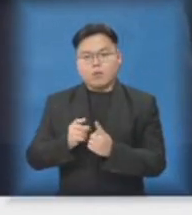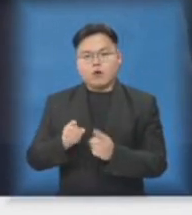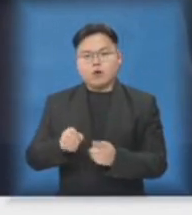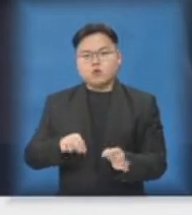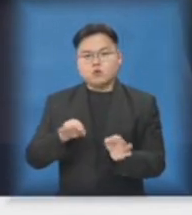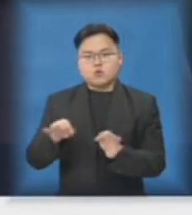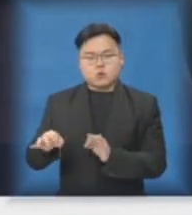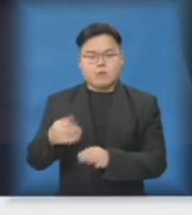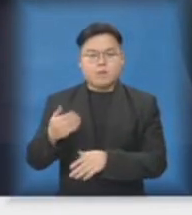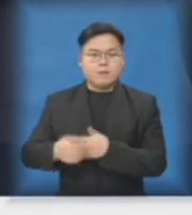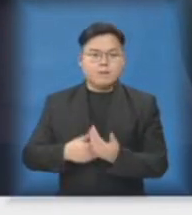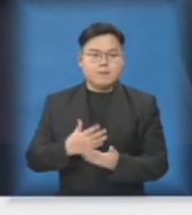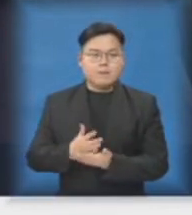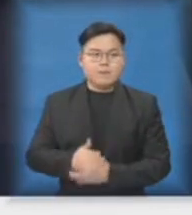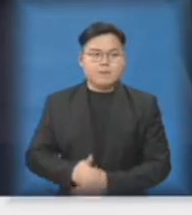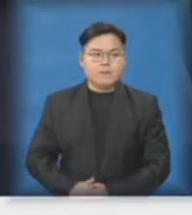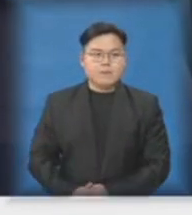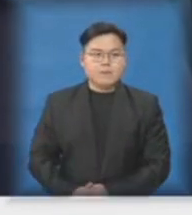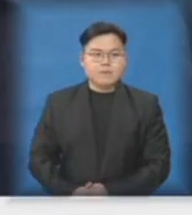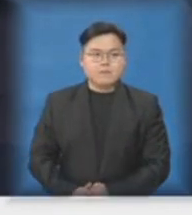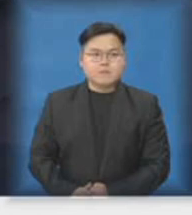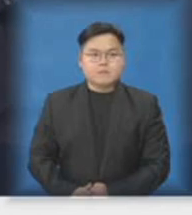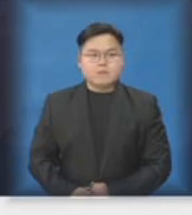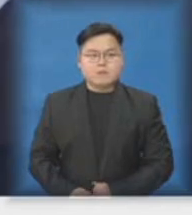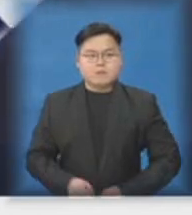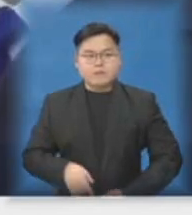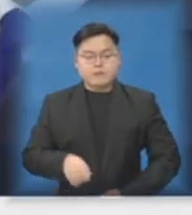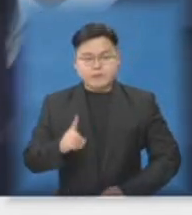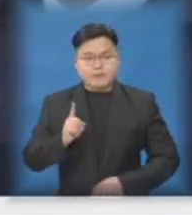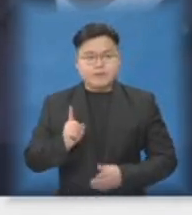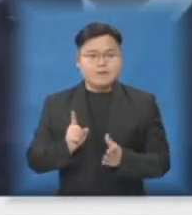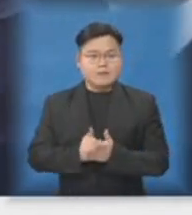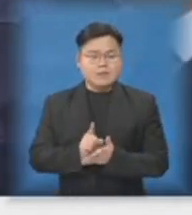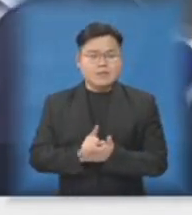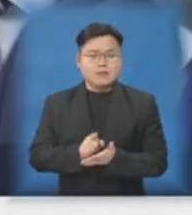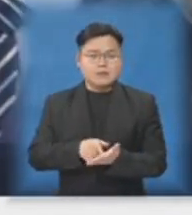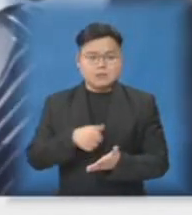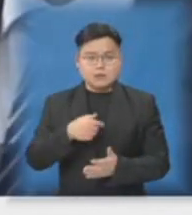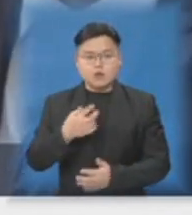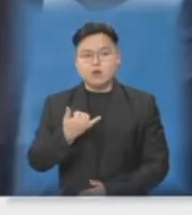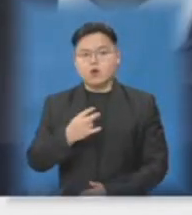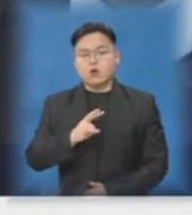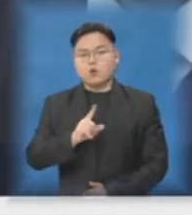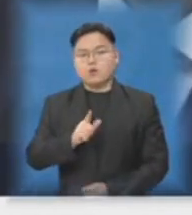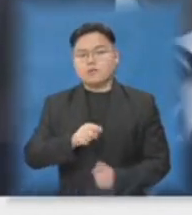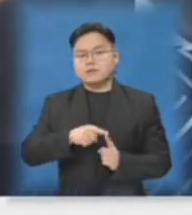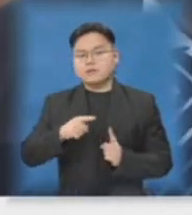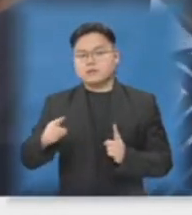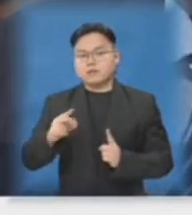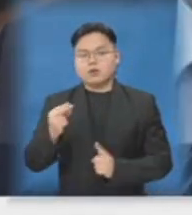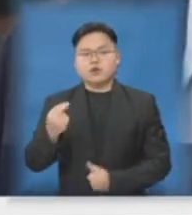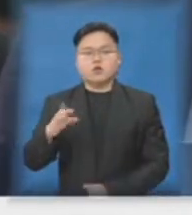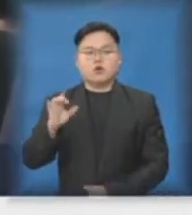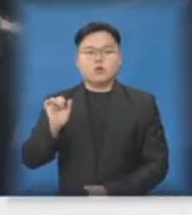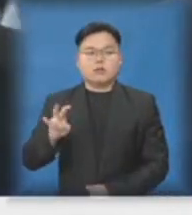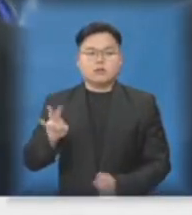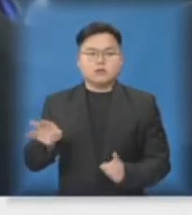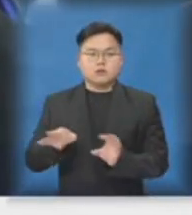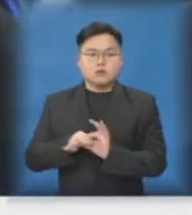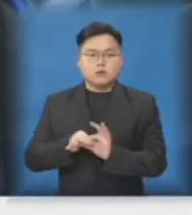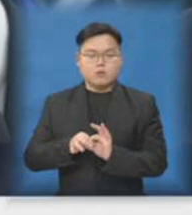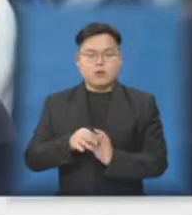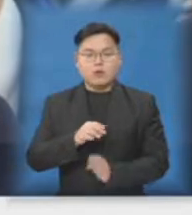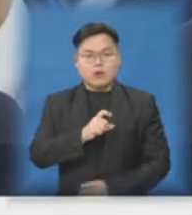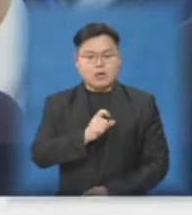юм явж байна. Дараагийн нэг хэрэгжих зайлшгүй шаардлагатай зам бол энэ Улхнаас доош орж Чойлсон тал. Дараа нь Ирээн цаваас